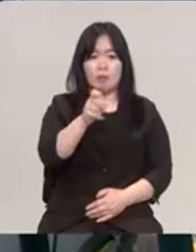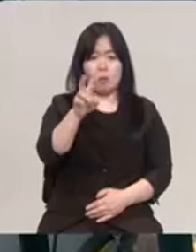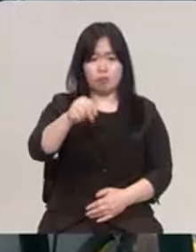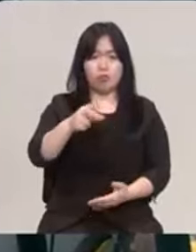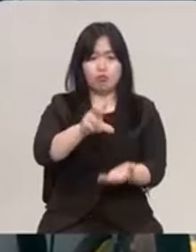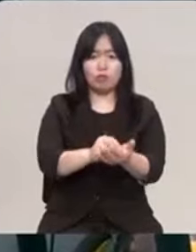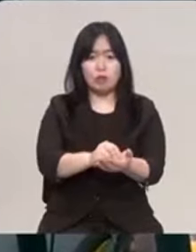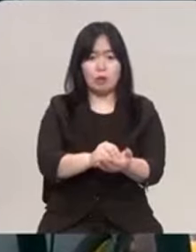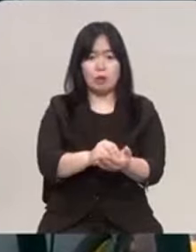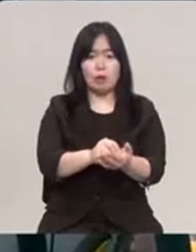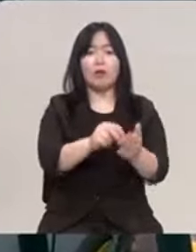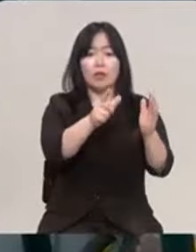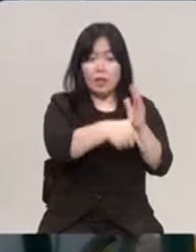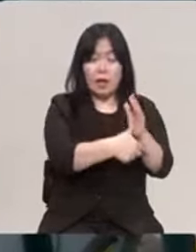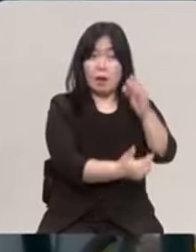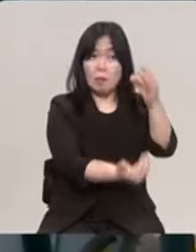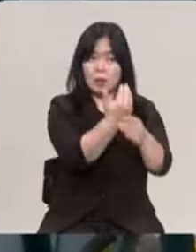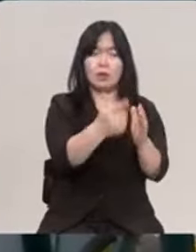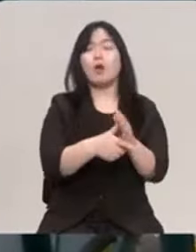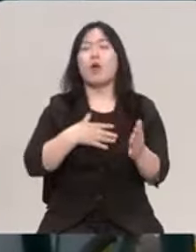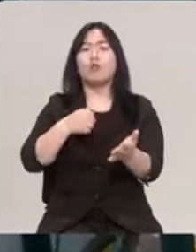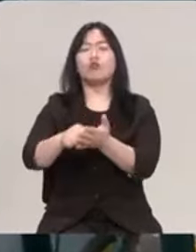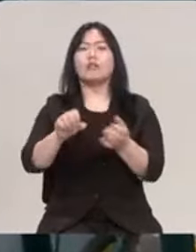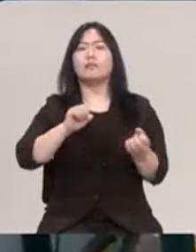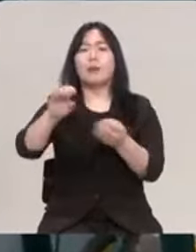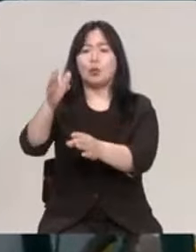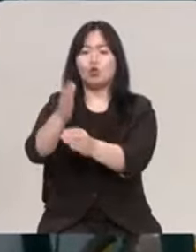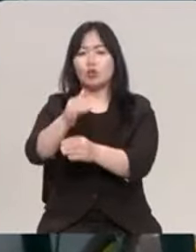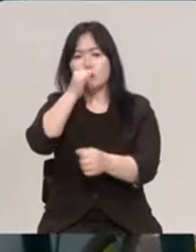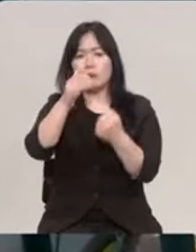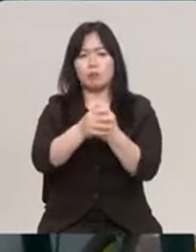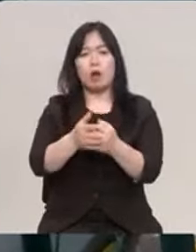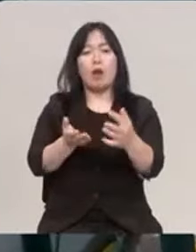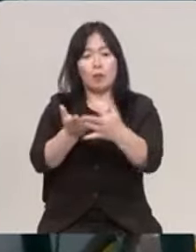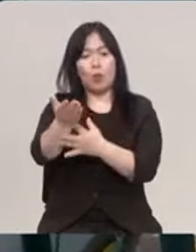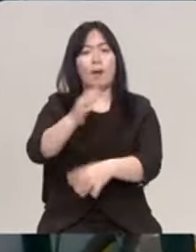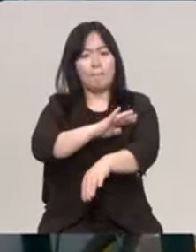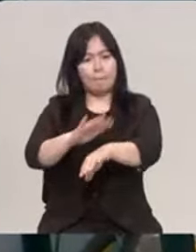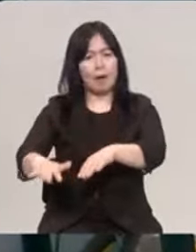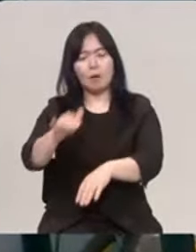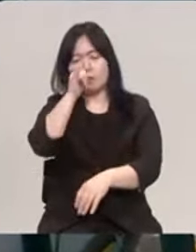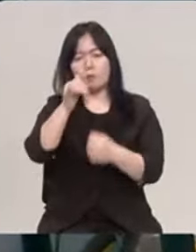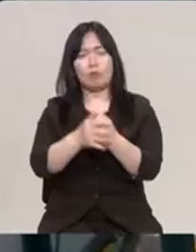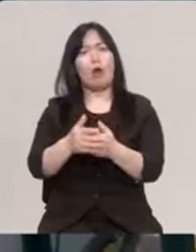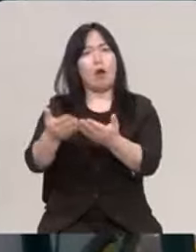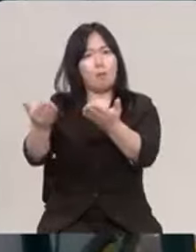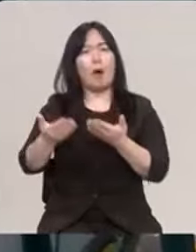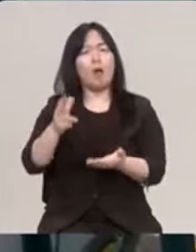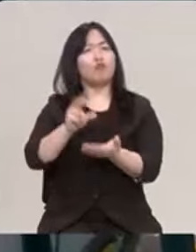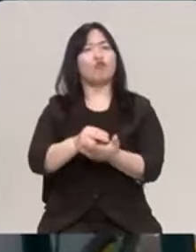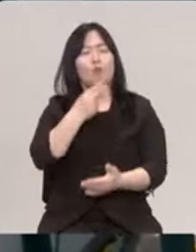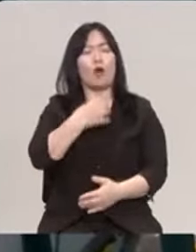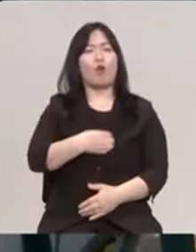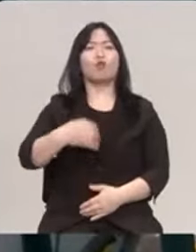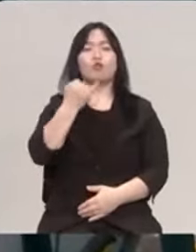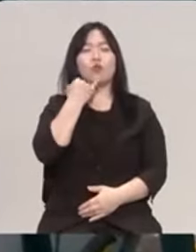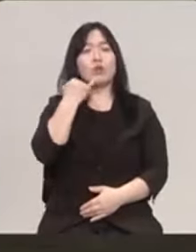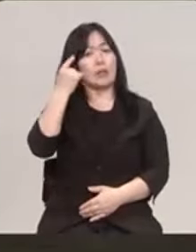이미 제 물건은 배송 중이었고요. 통관 중인 상태였어서 물건 받는 것에 대해 크게 걱정은 안